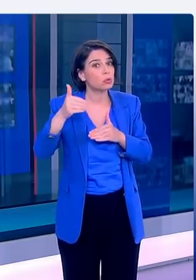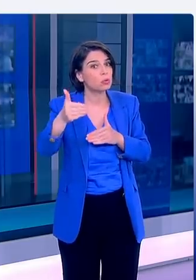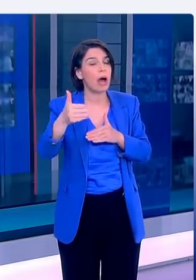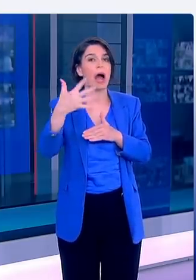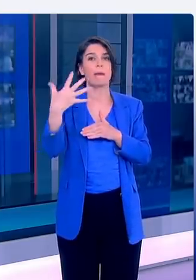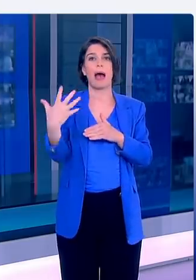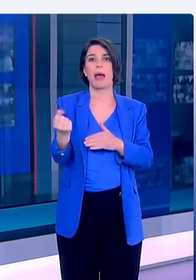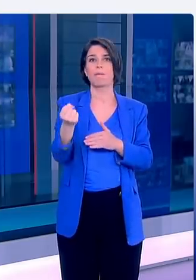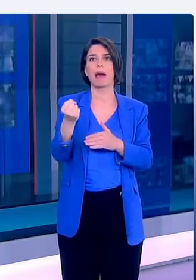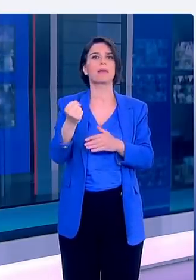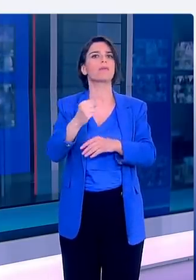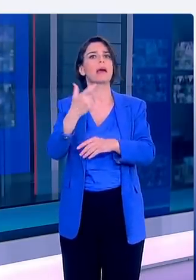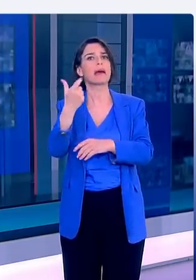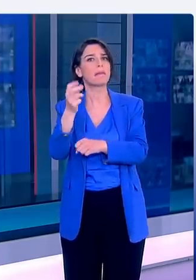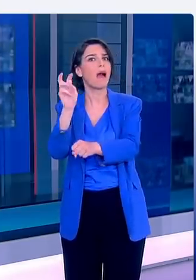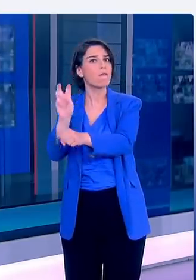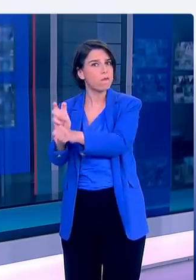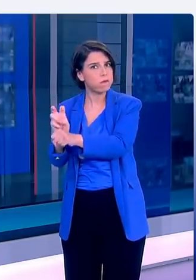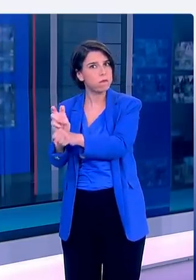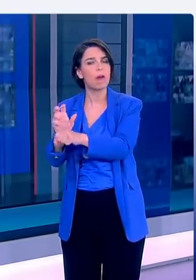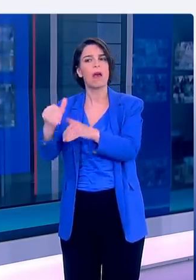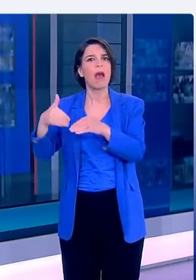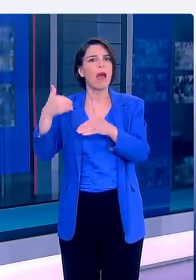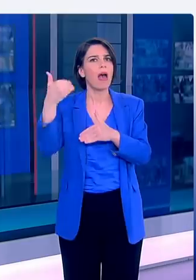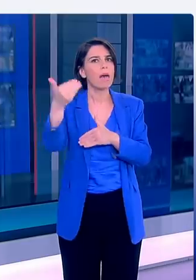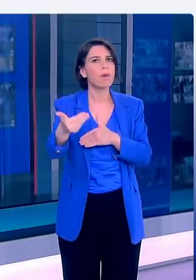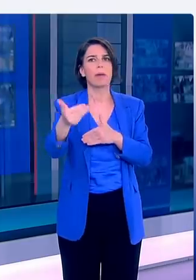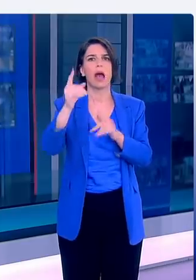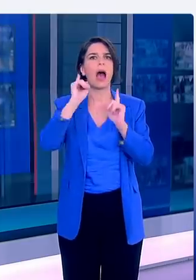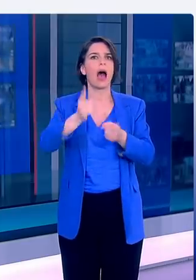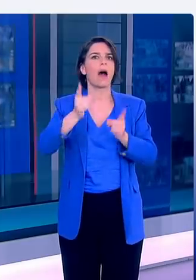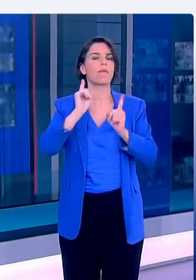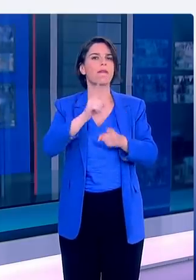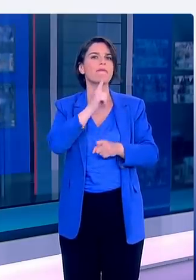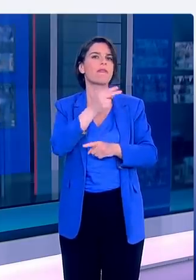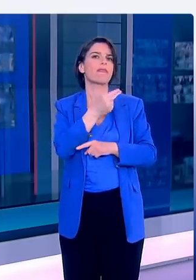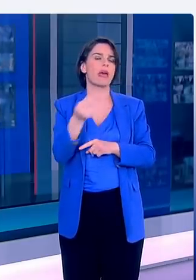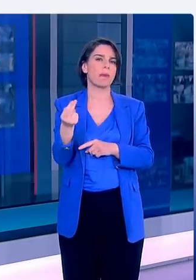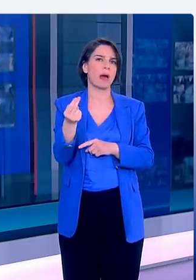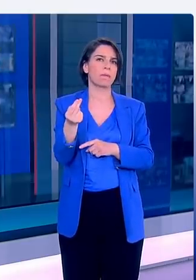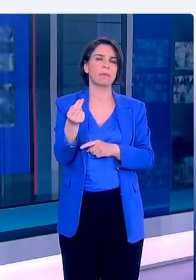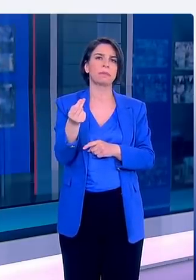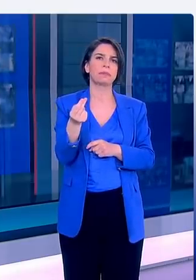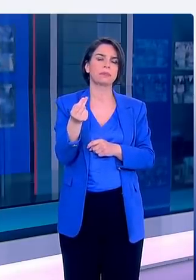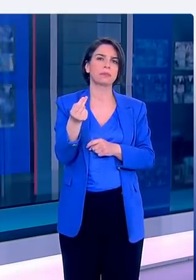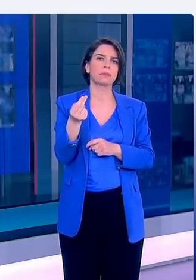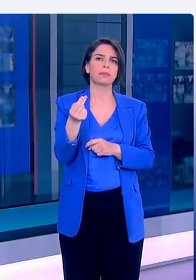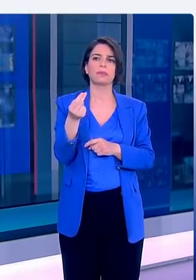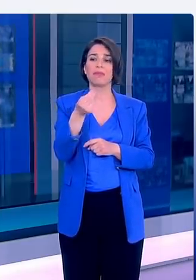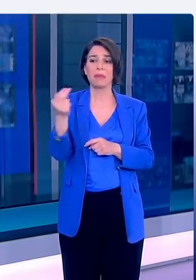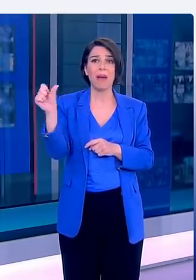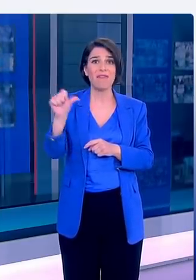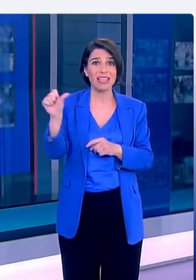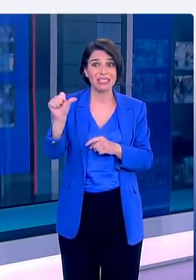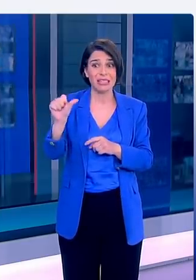υπάρχει δυνατότητα δημοσιονομική, τις επόμενες αποφάσεις μας στο ζήτημα της βενζίνης